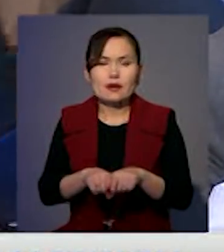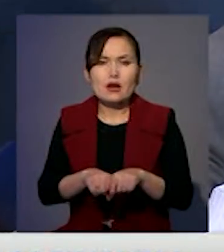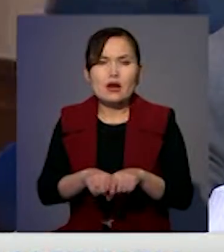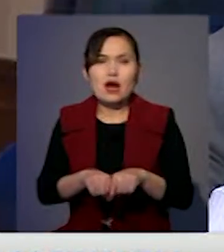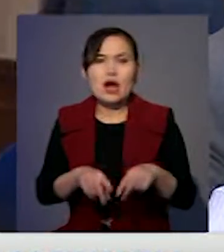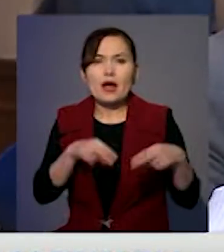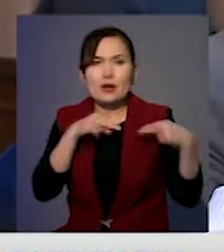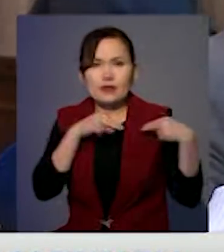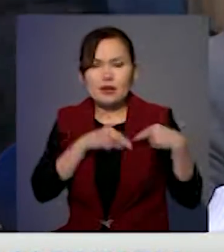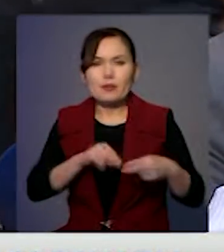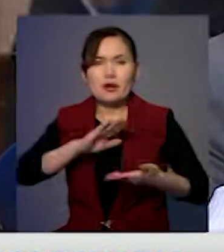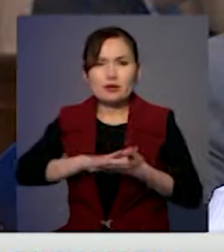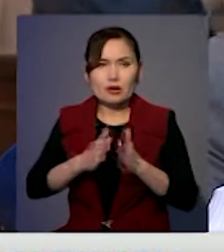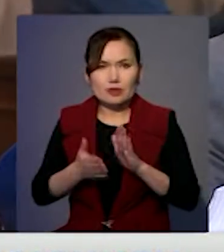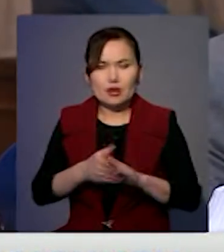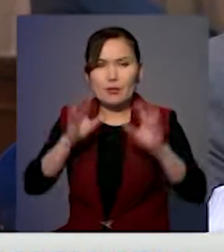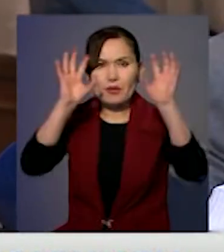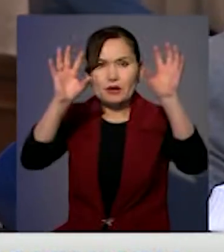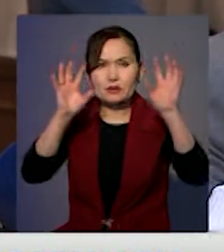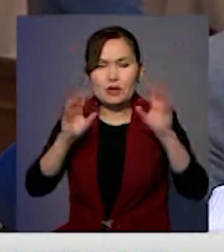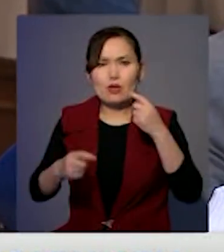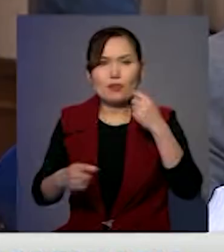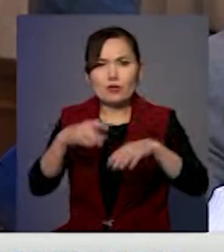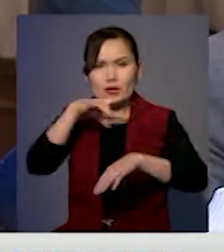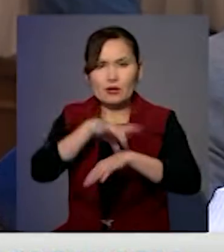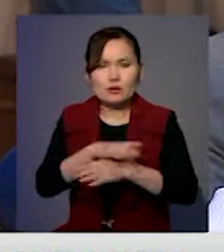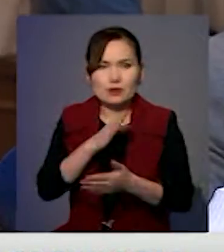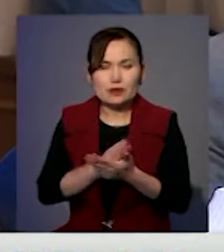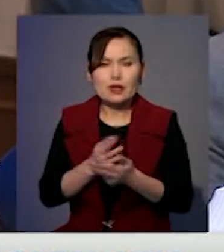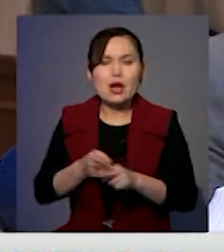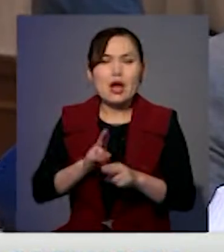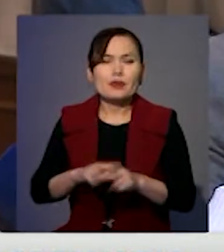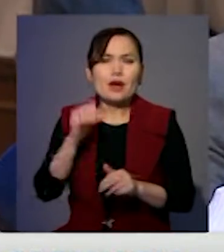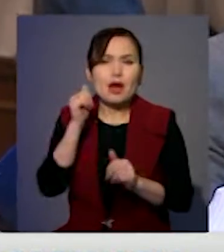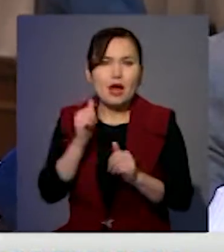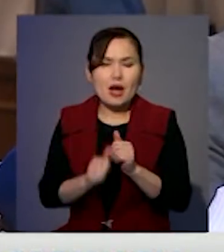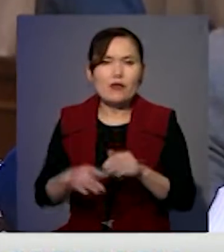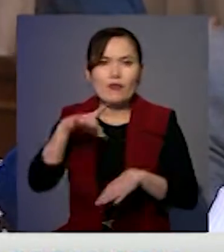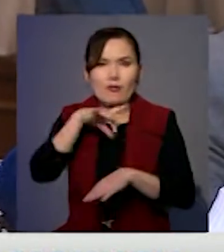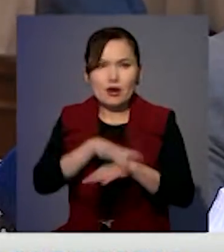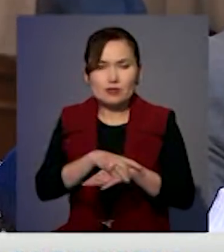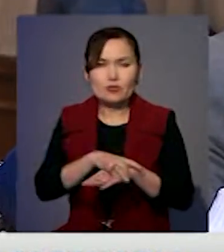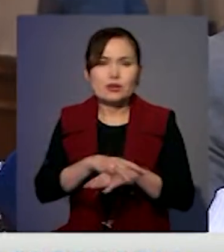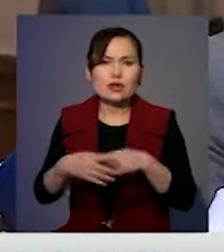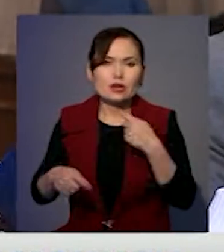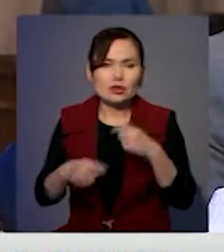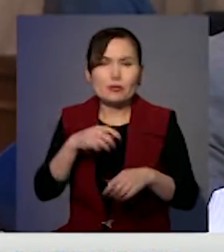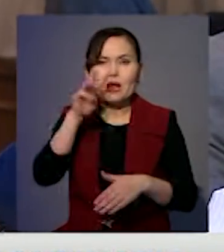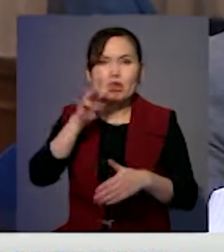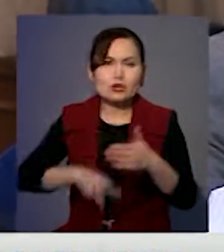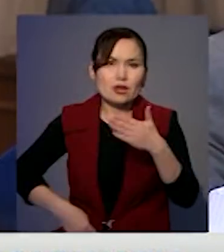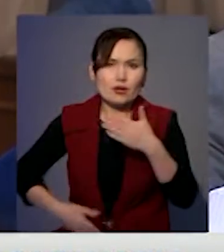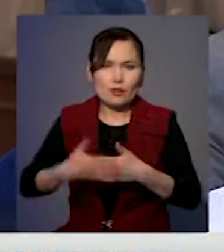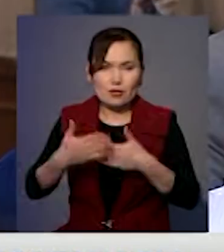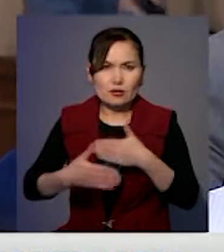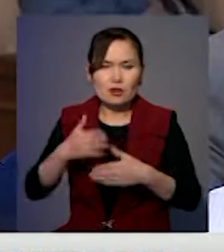еңбек құқығын бұзушыларда біз таптық. Әр сол факт бойынша штраф и